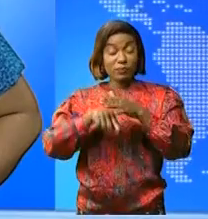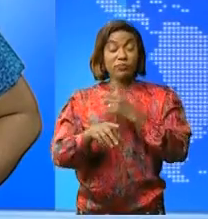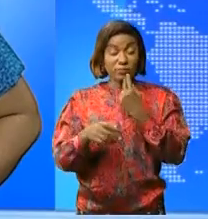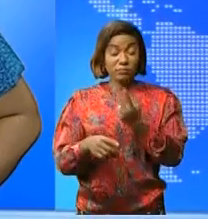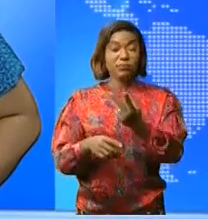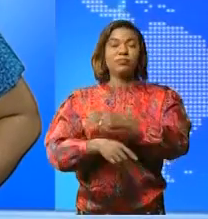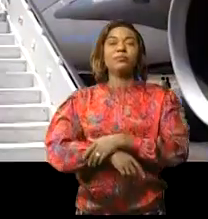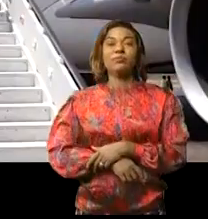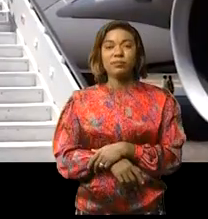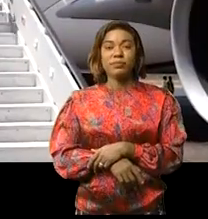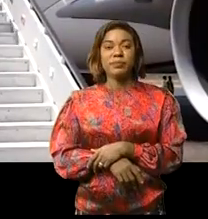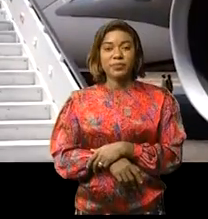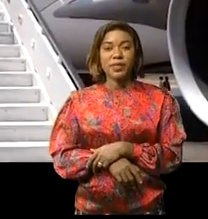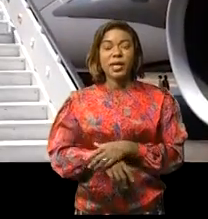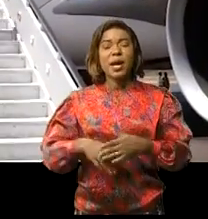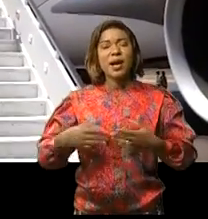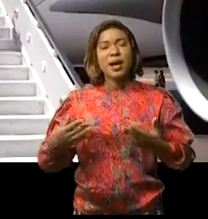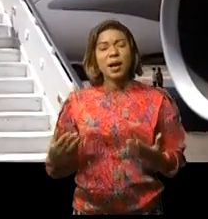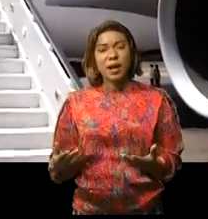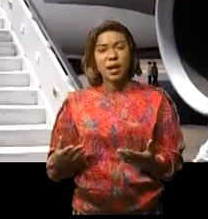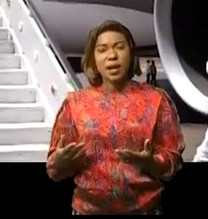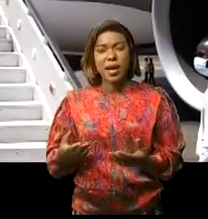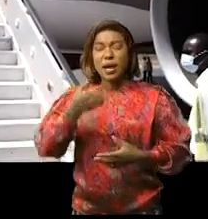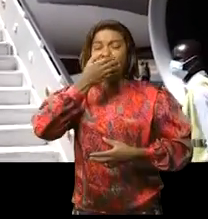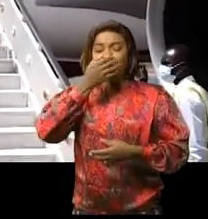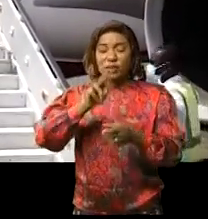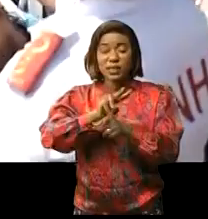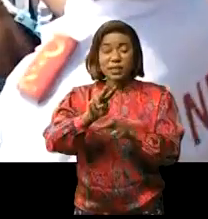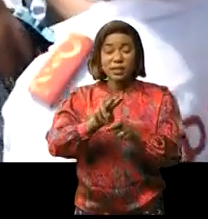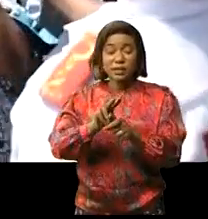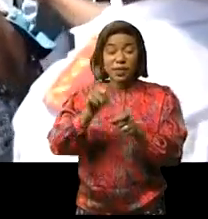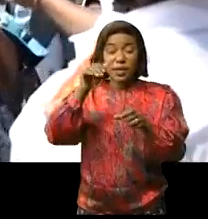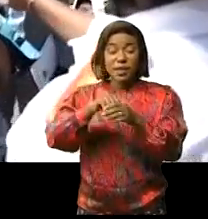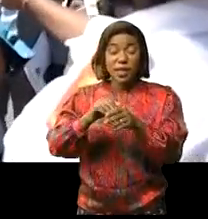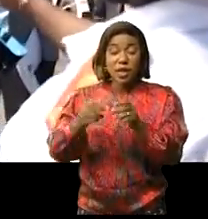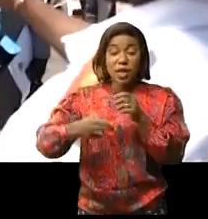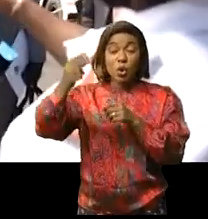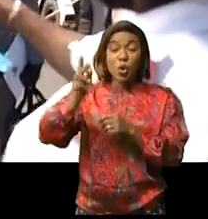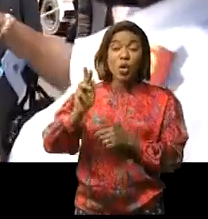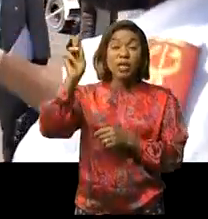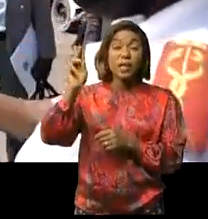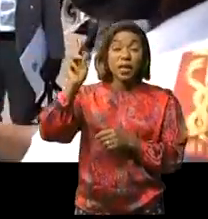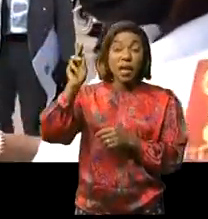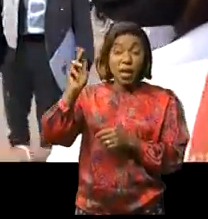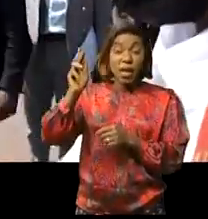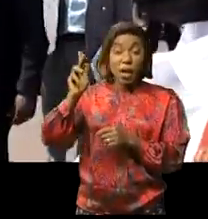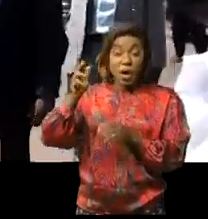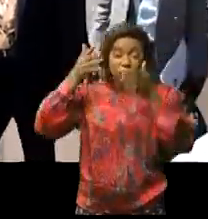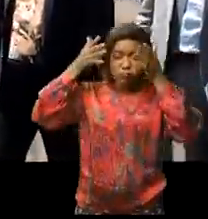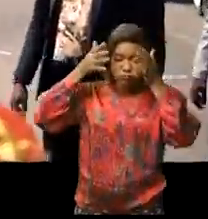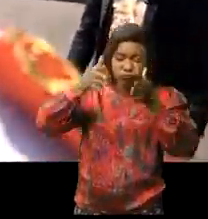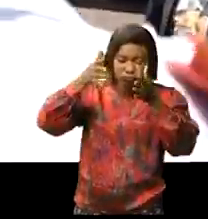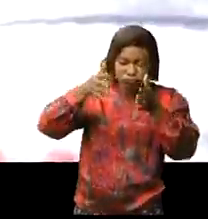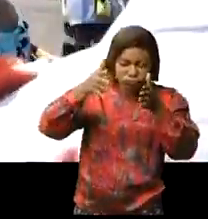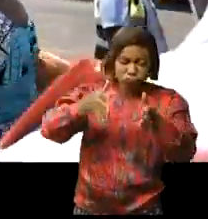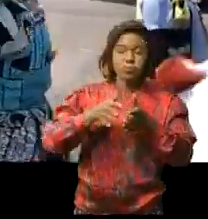reportage. La flambée des cas COVID-19 dans la province du Haut-Katanga nécessite un suivi de près au plus haut niveau. La